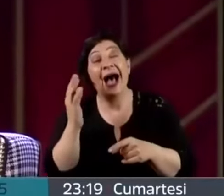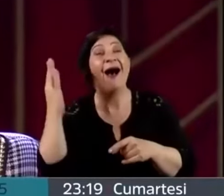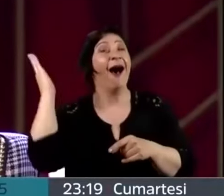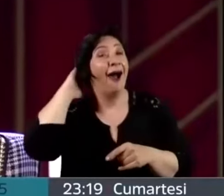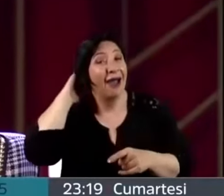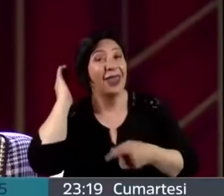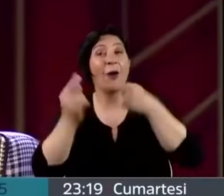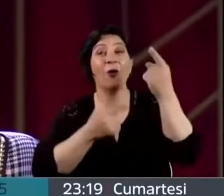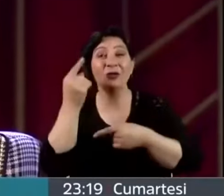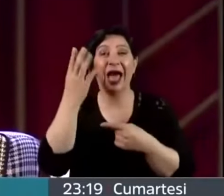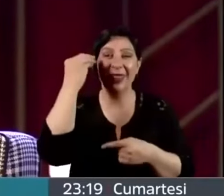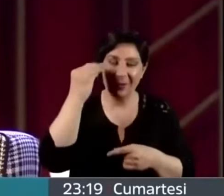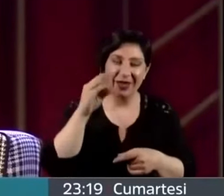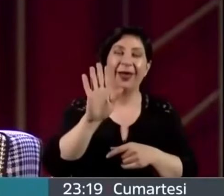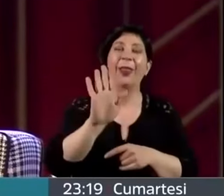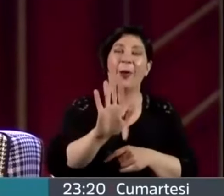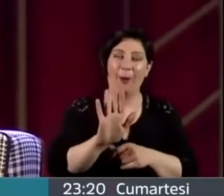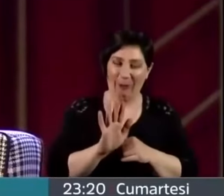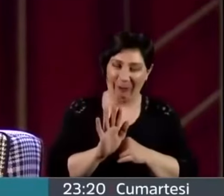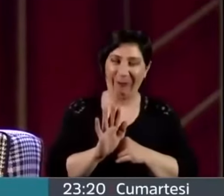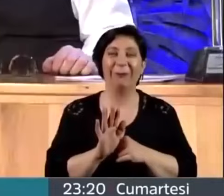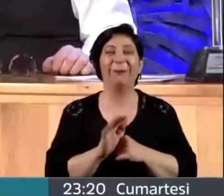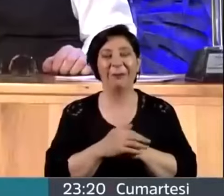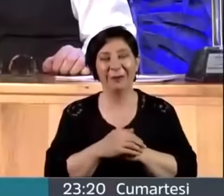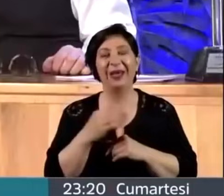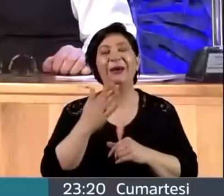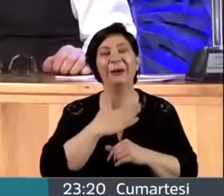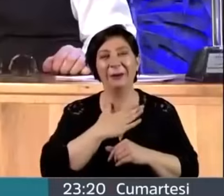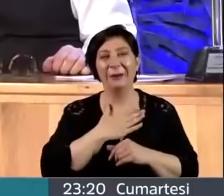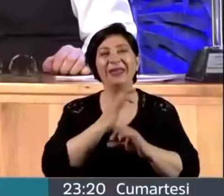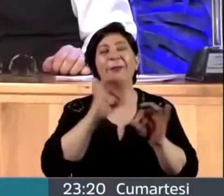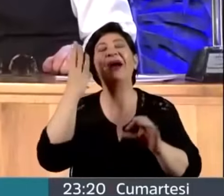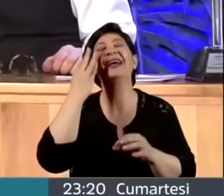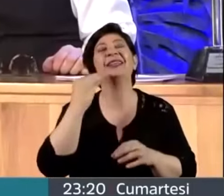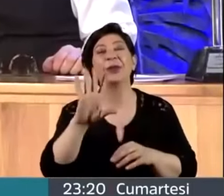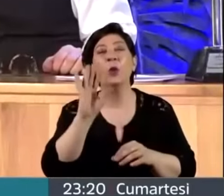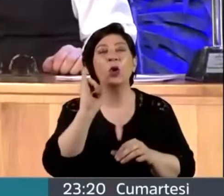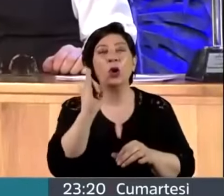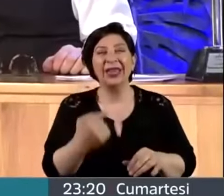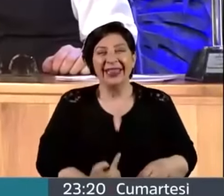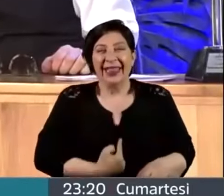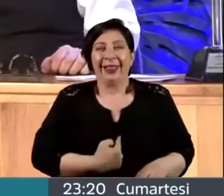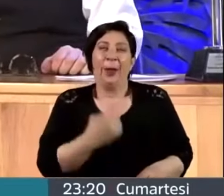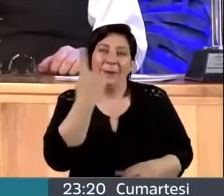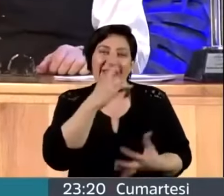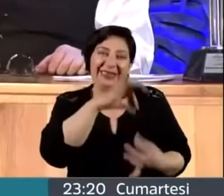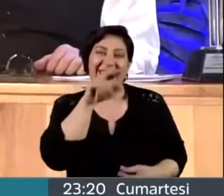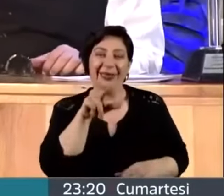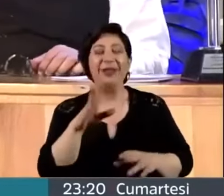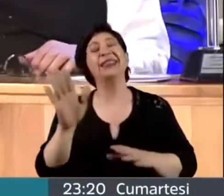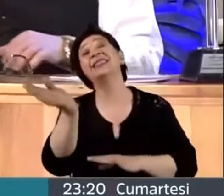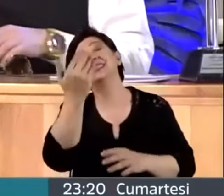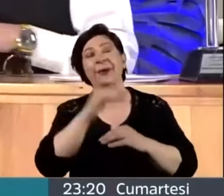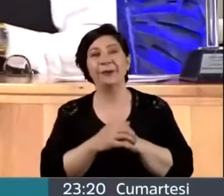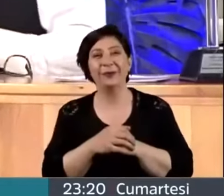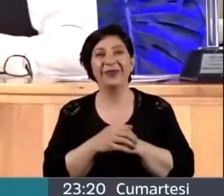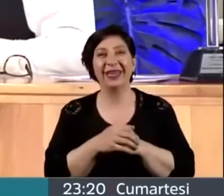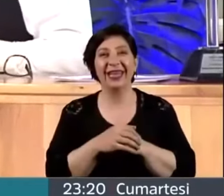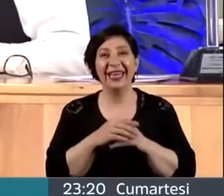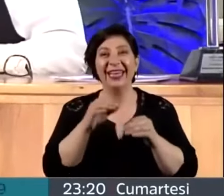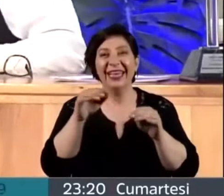konuşan yılan. Evet, arkandan evet konuşan bir ben kötü evet, tam anlayamadım. Niyetli birisi gibi. Peki neyse şeyde